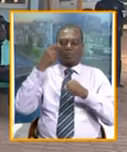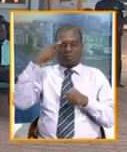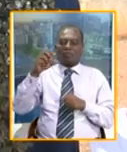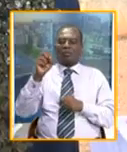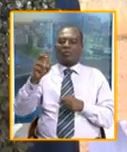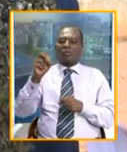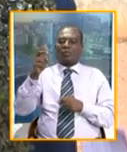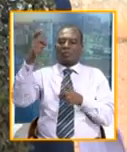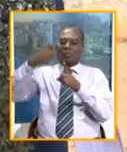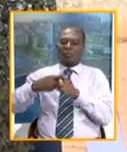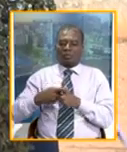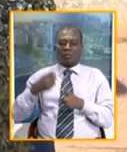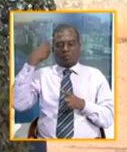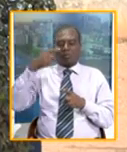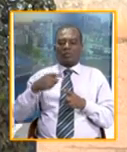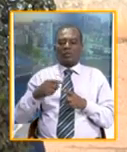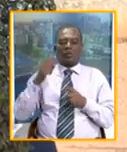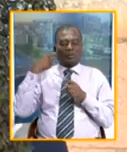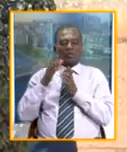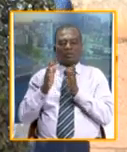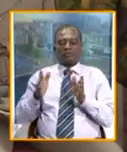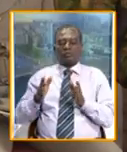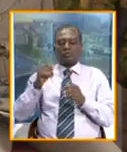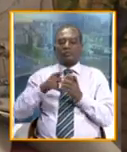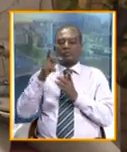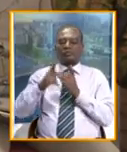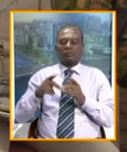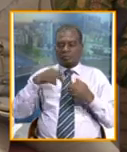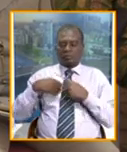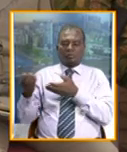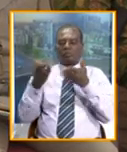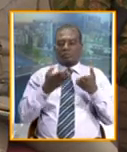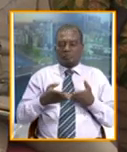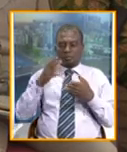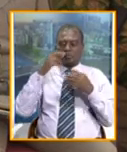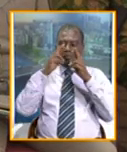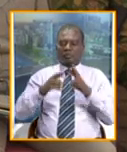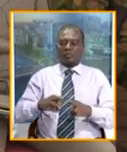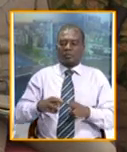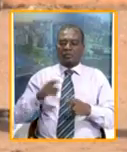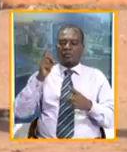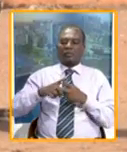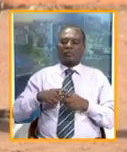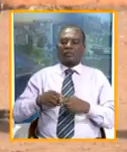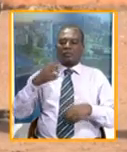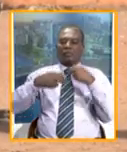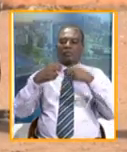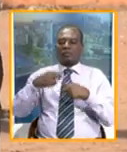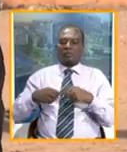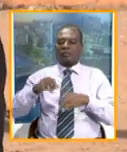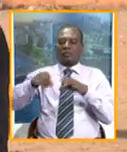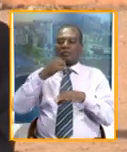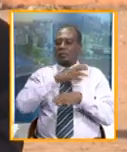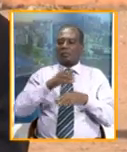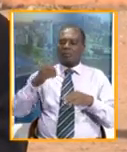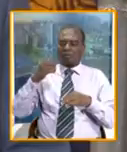le secrétariat d'État chargé du civisme, ce projet vise à apporter une réponse idoine à la problématique de